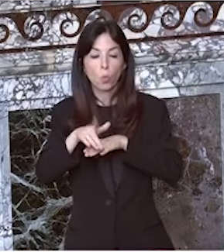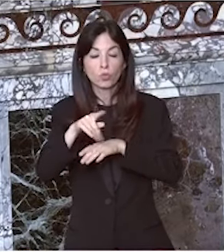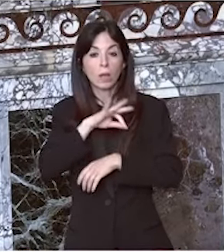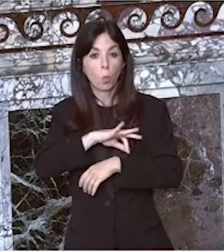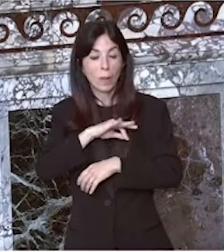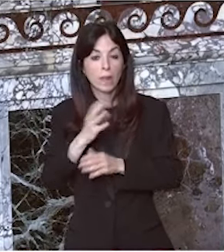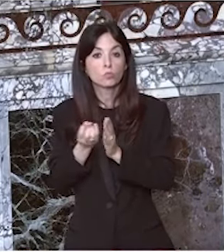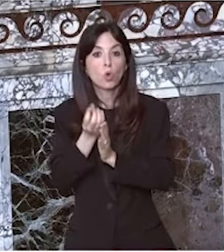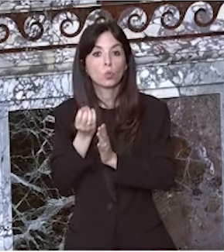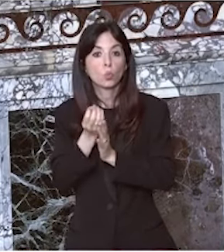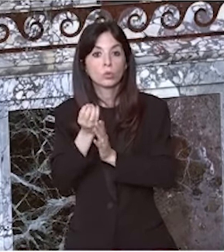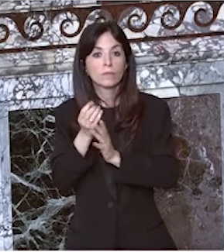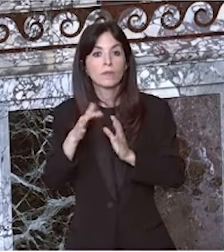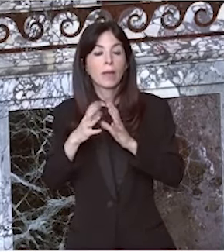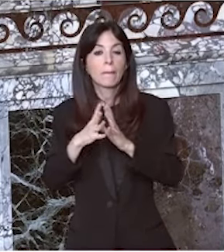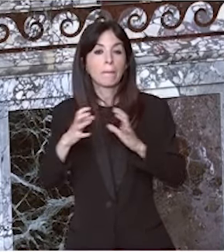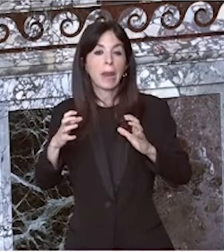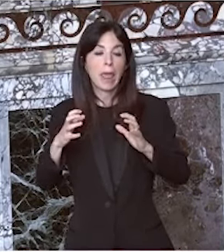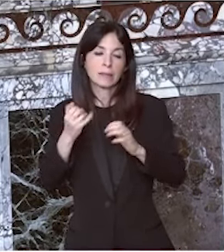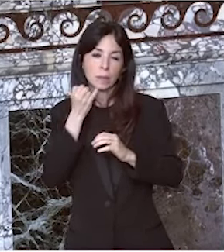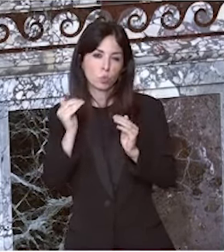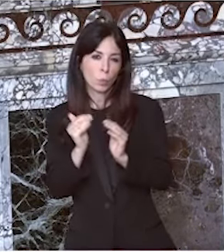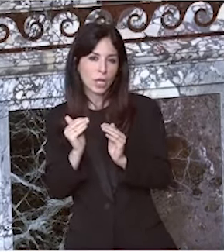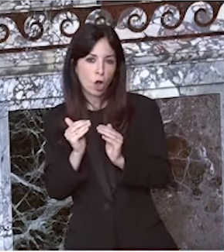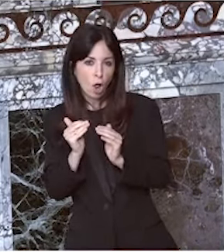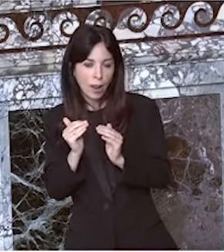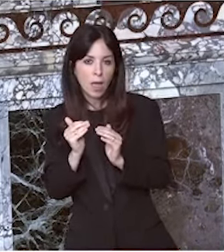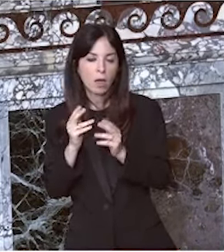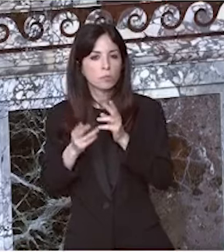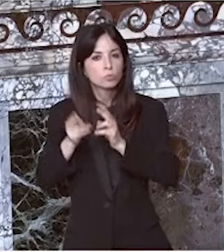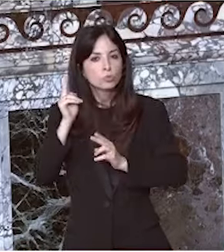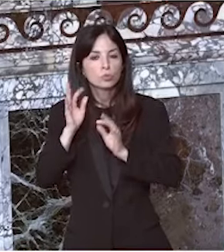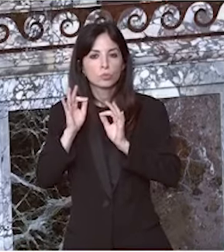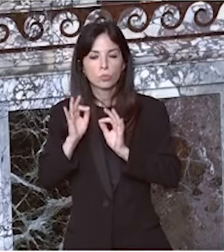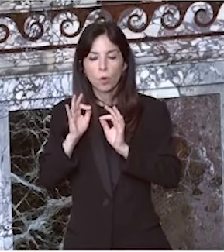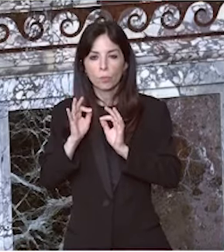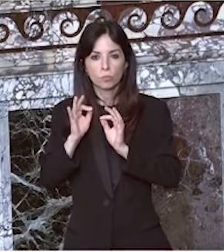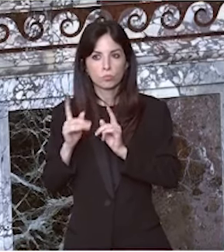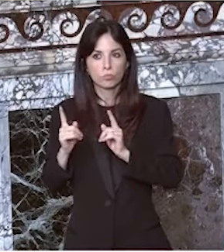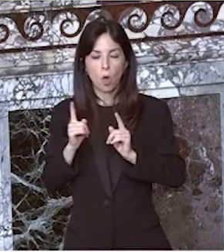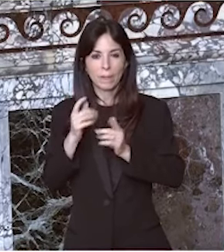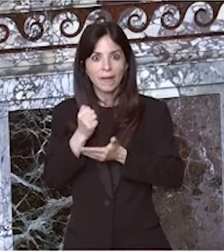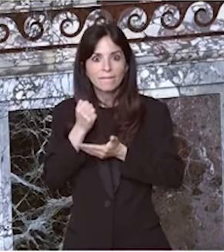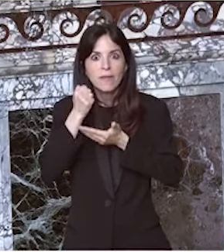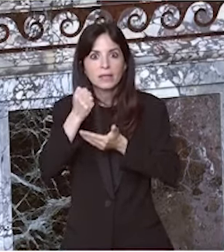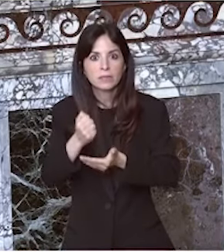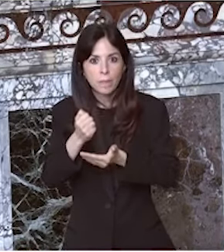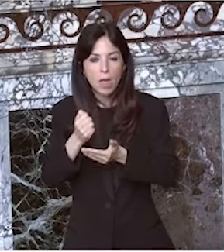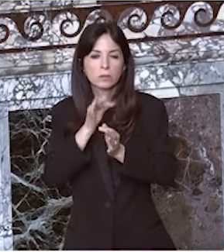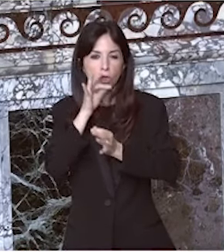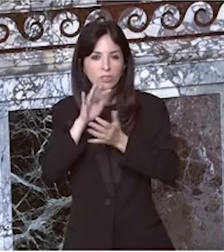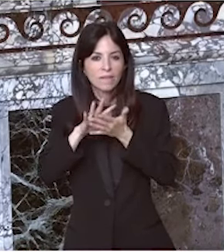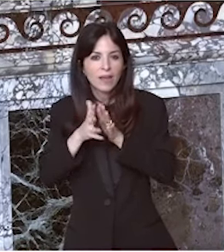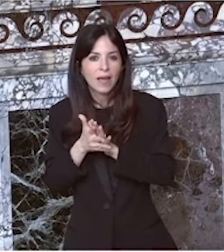produttività anche nelle imprese minori, specialmente quando l'investimento si è associato all'impiego di lavoratori qualificati.